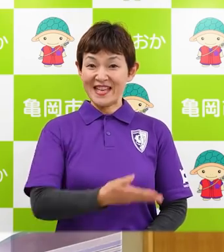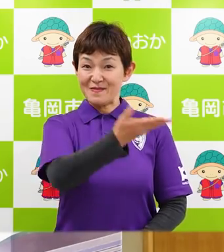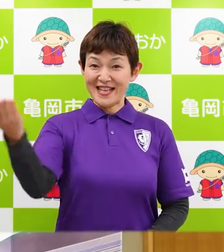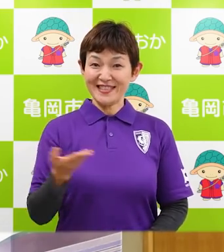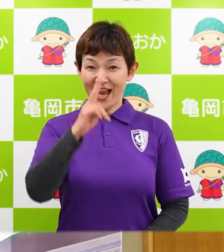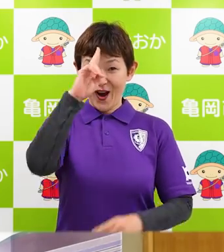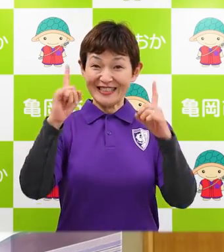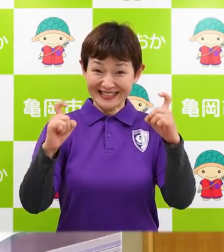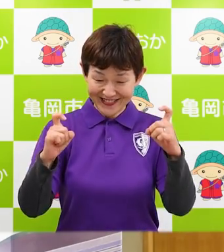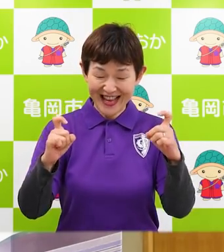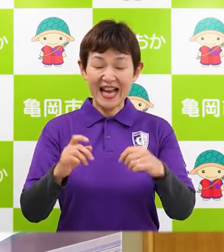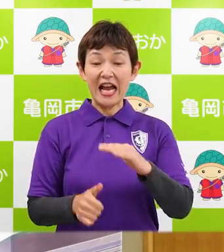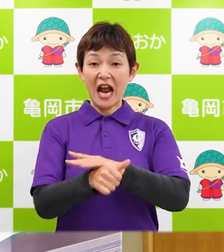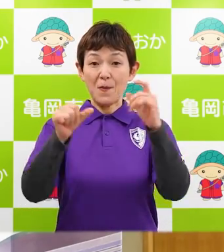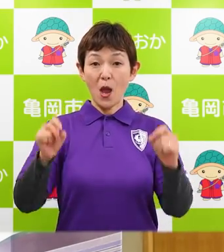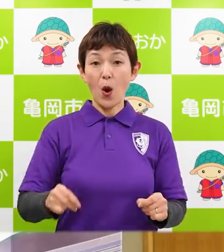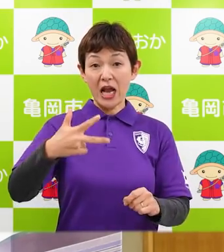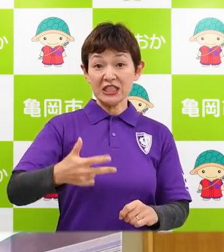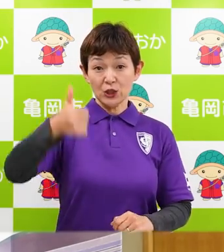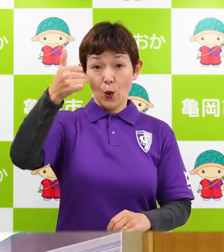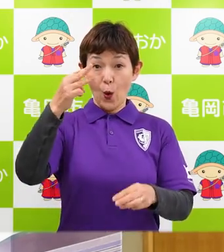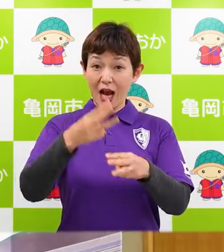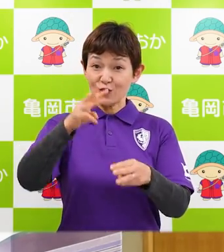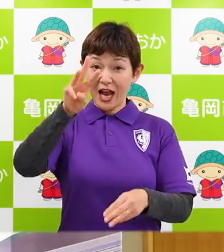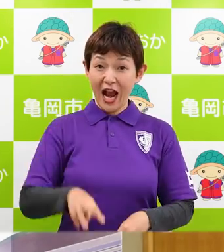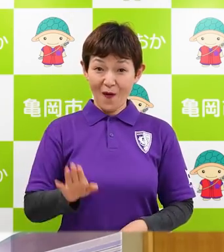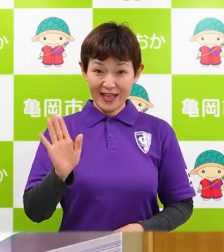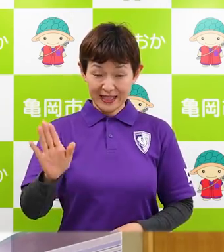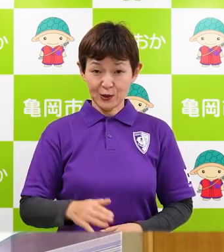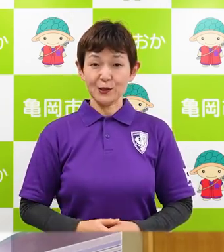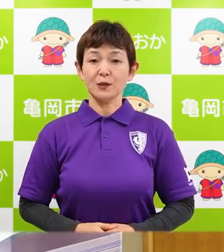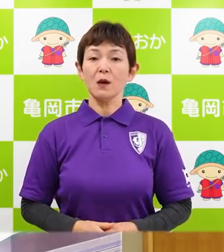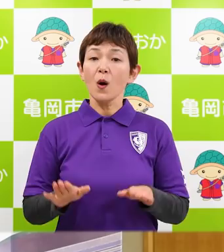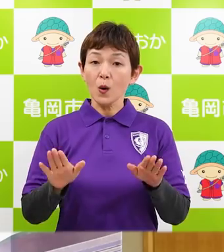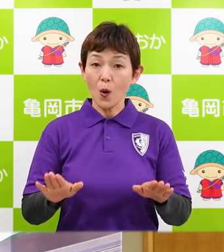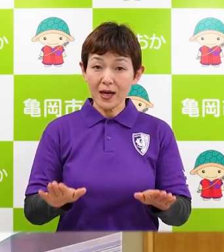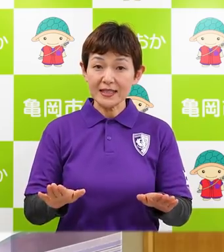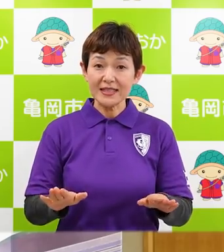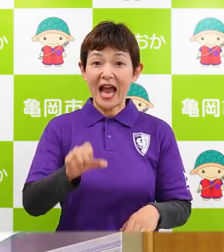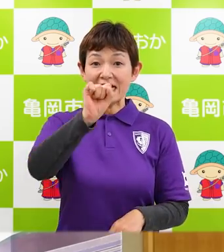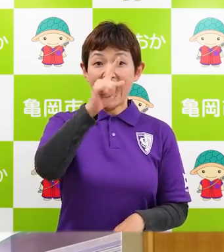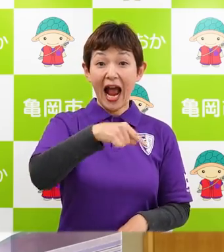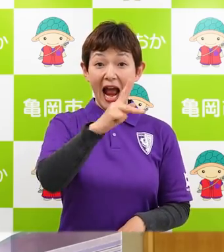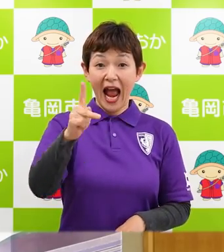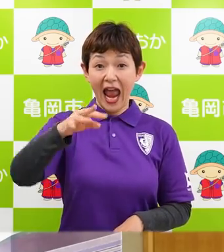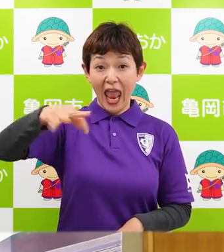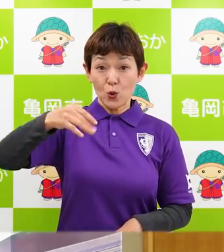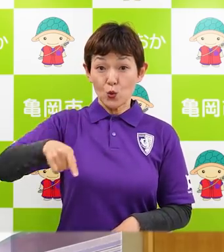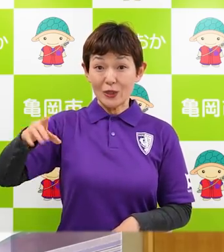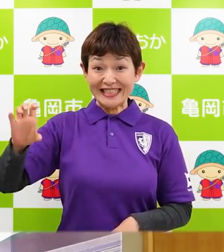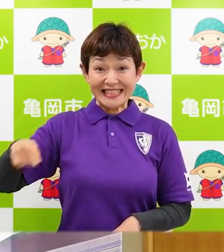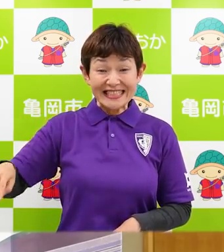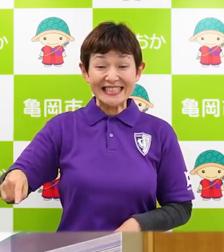皆さんこんにちは。亀岡市長の桂川貴博です。今回3階 FC ま